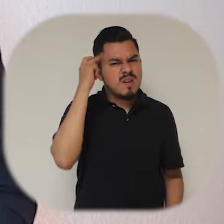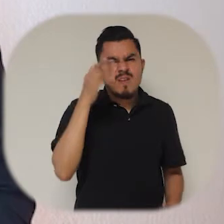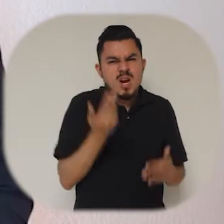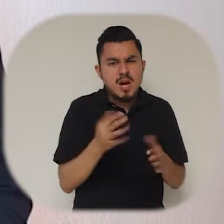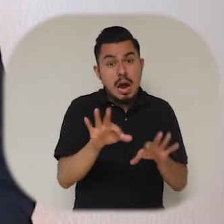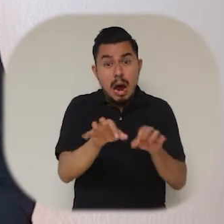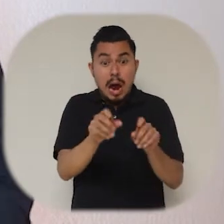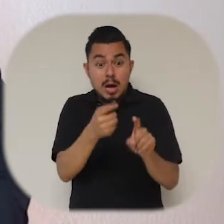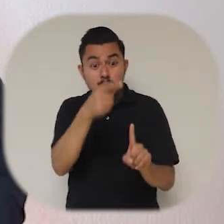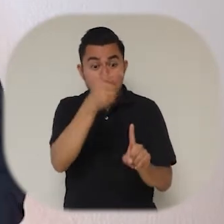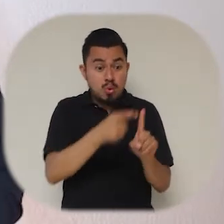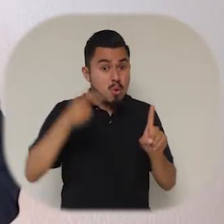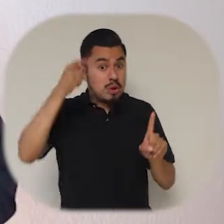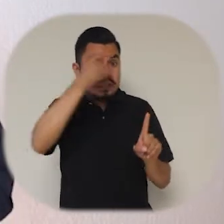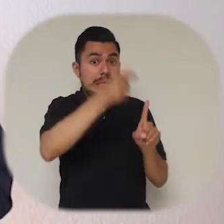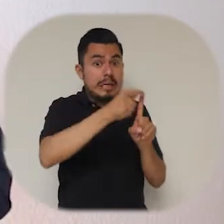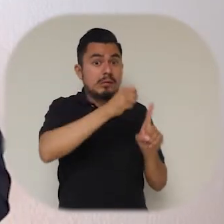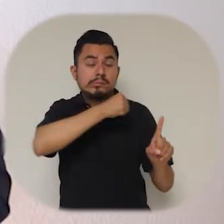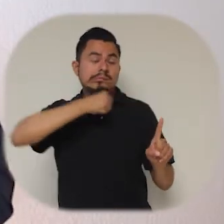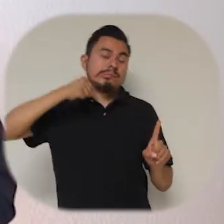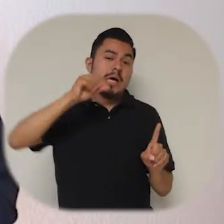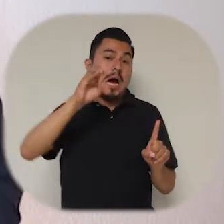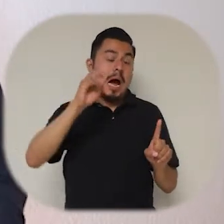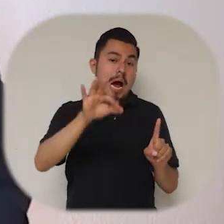이어지게 되었습니다. 자, 남유다는